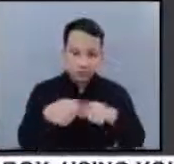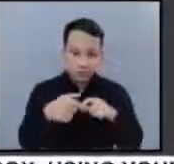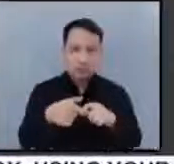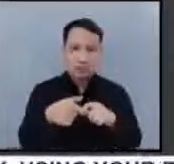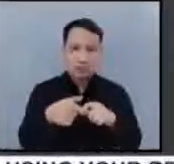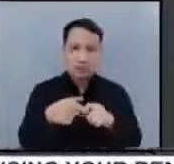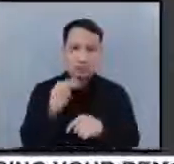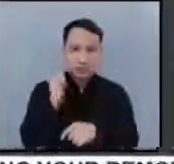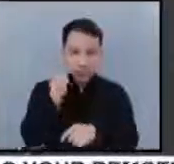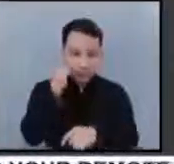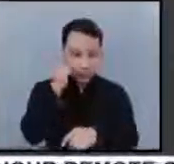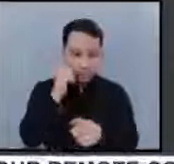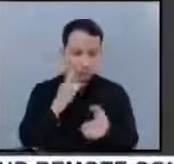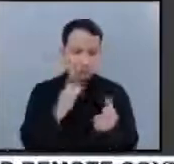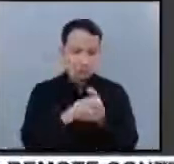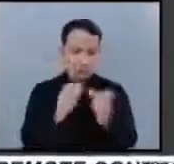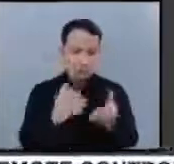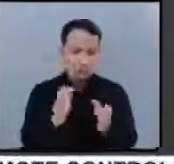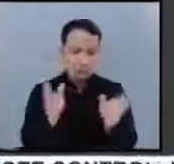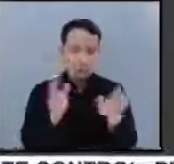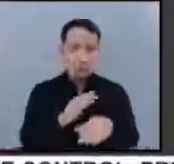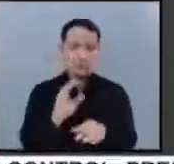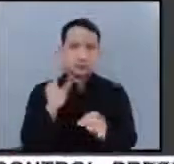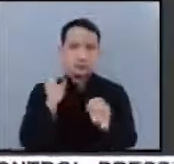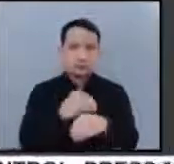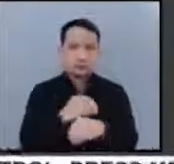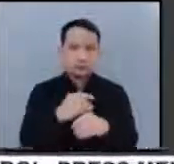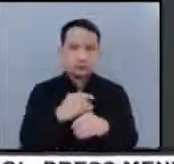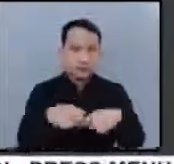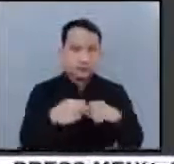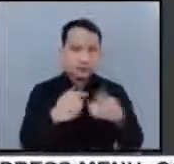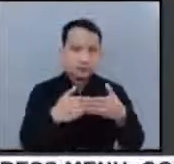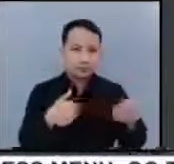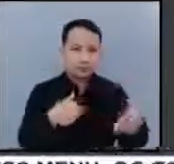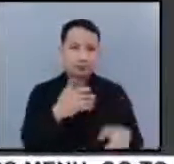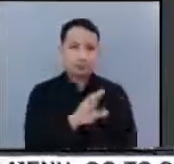na ng lokal na pamahalaan ang pasok sa mga opisina ng gobyerno maliban sa mga frontliner.